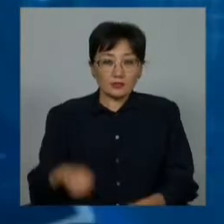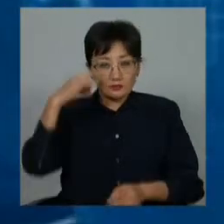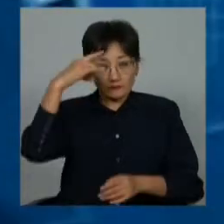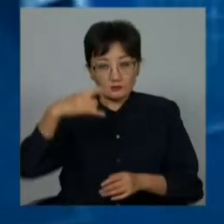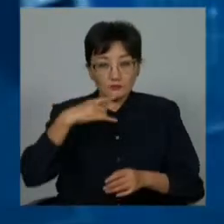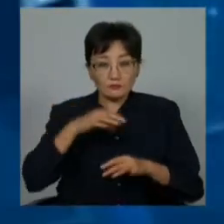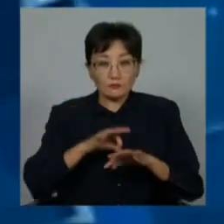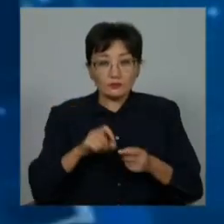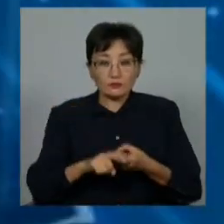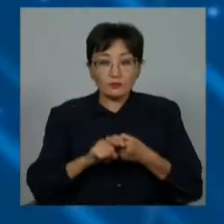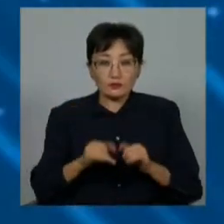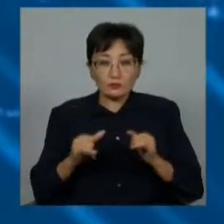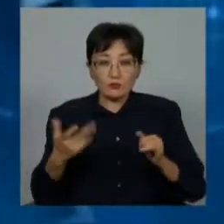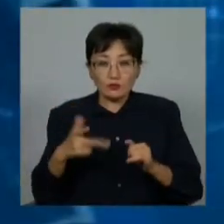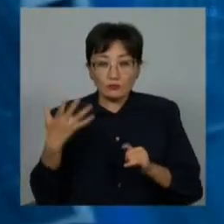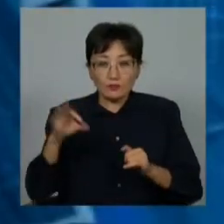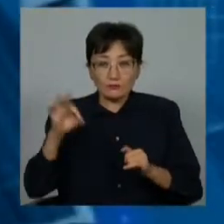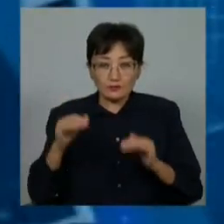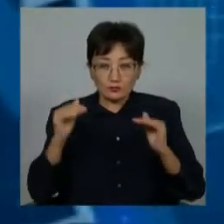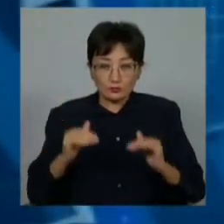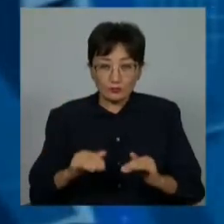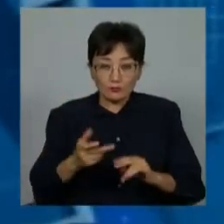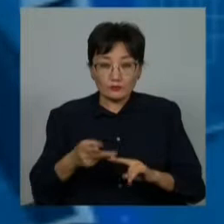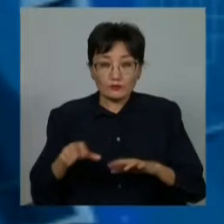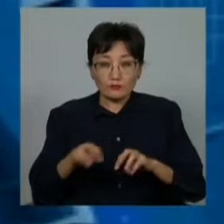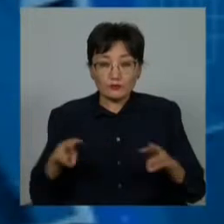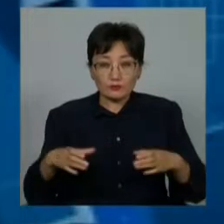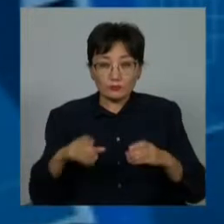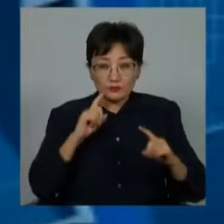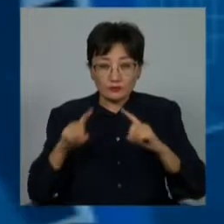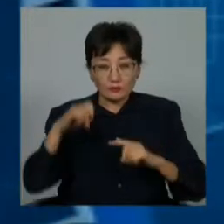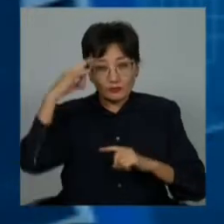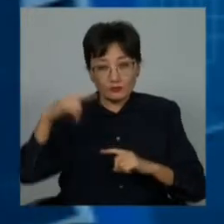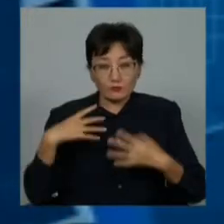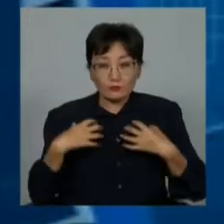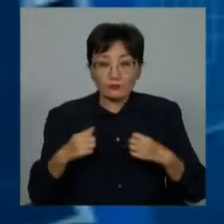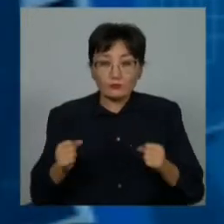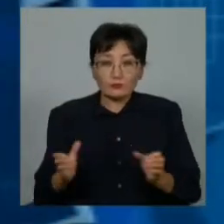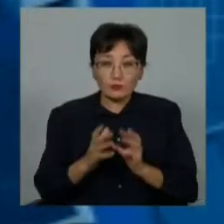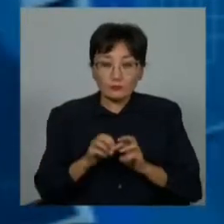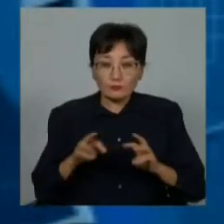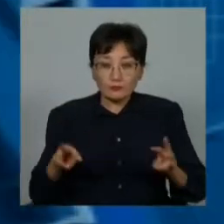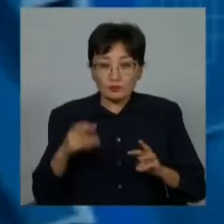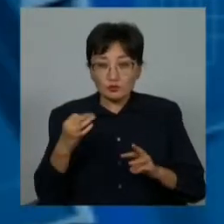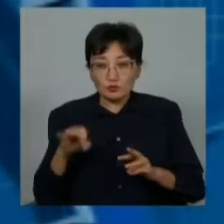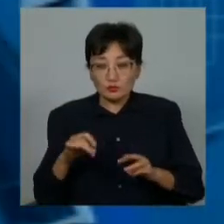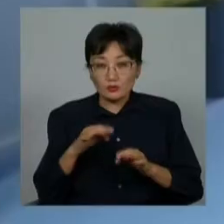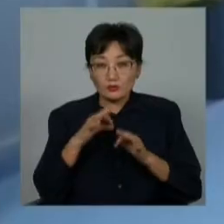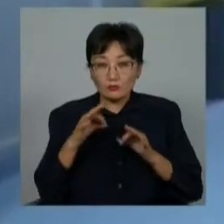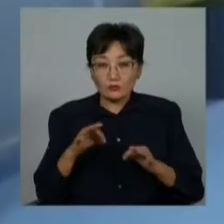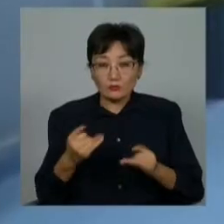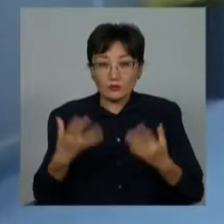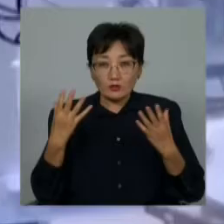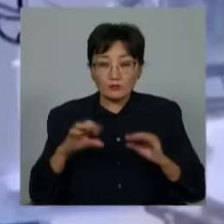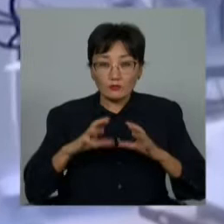Елімізде коронавирус өсімі 35%-ға төменде. Бұл туралы үкімет отырысында Қазақстанның денсаулық сақтау министрі Алексей Цой айтты.